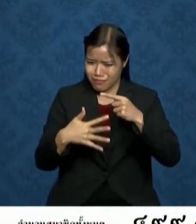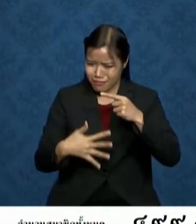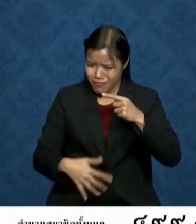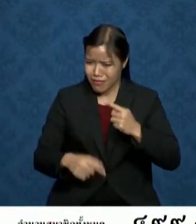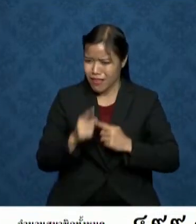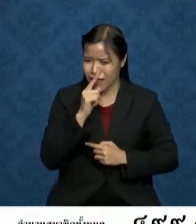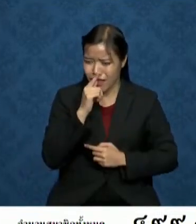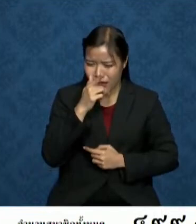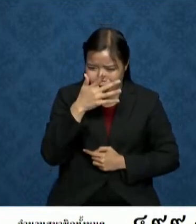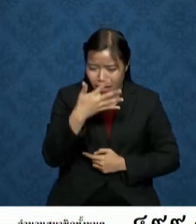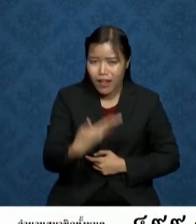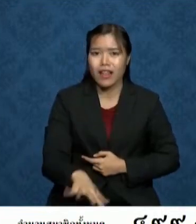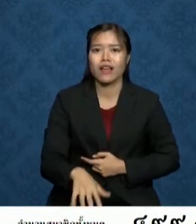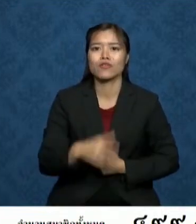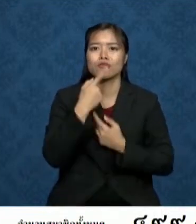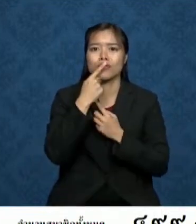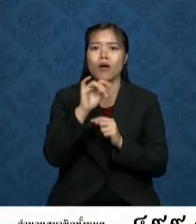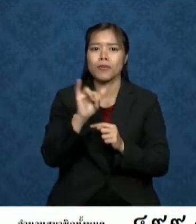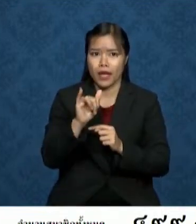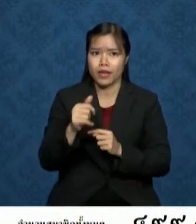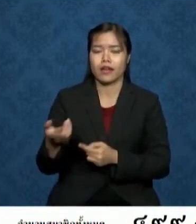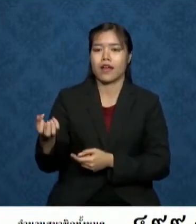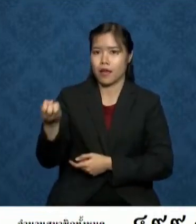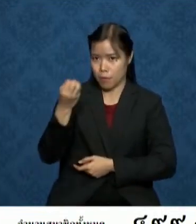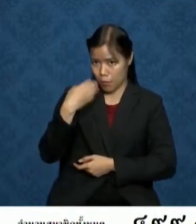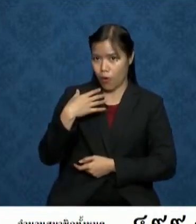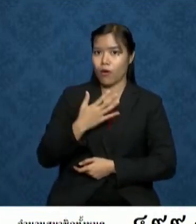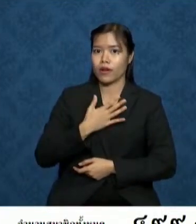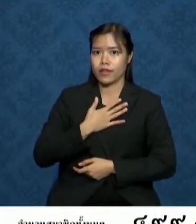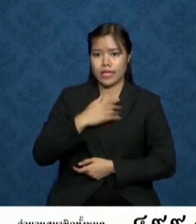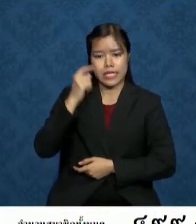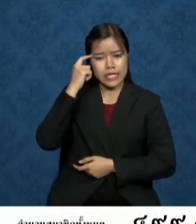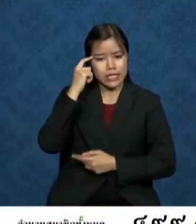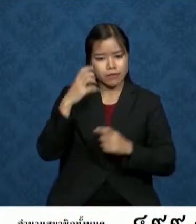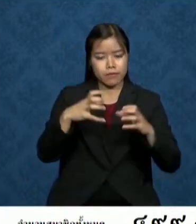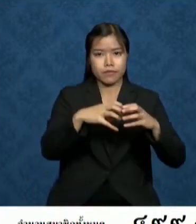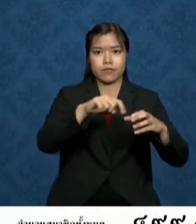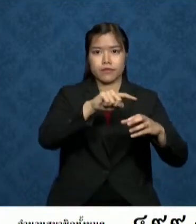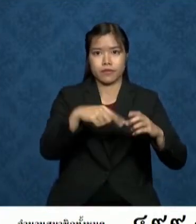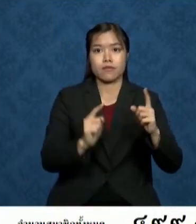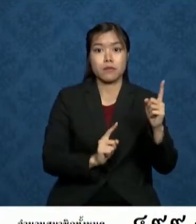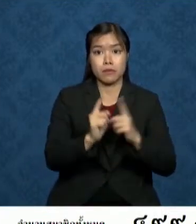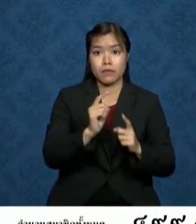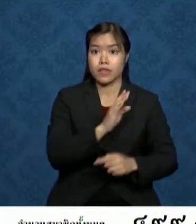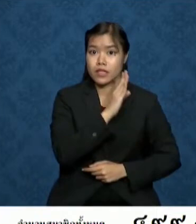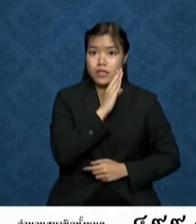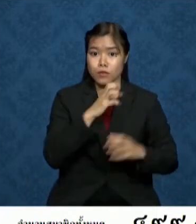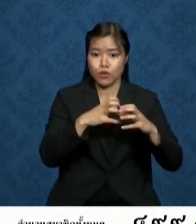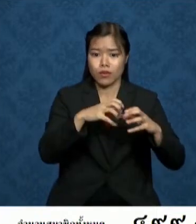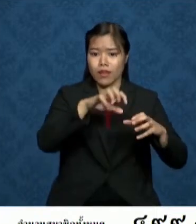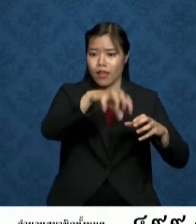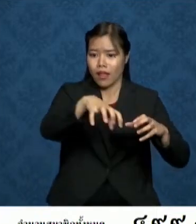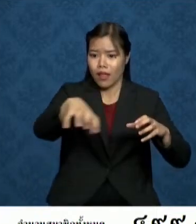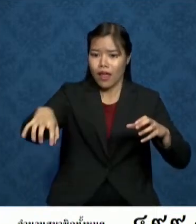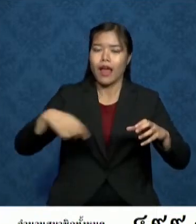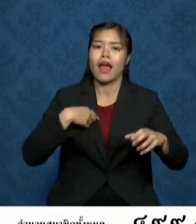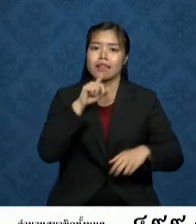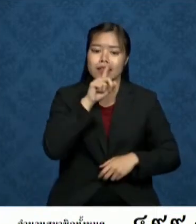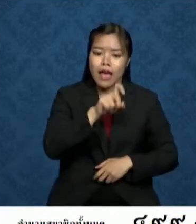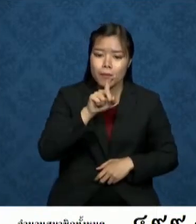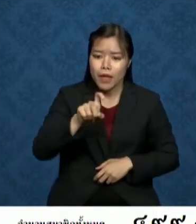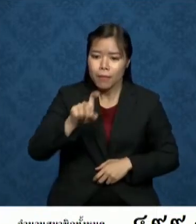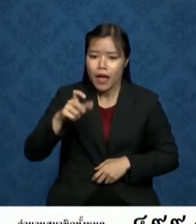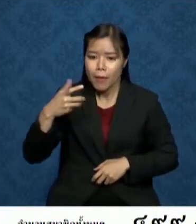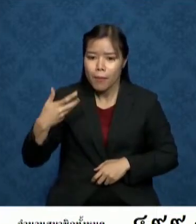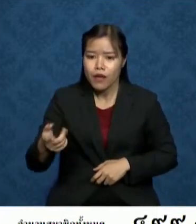บก็แ้งมาสห quo ด้นะครับแลวสห Harr ก็จะมีการประเมิญด้วยนะครับหน้อยงานในที่ถูกทาวแล้ไม่ตอบ volunt